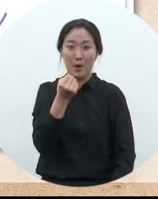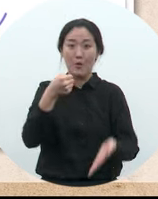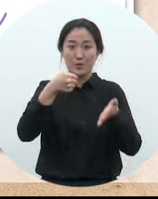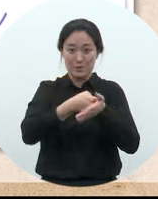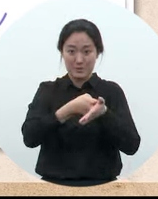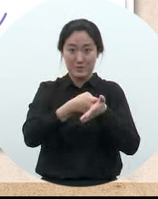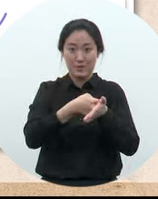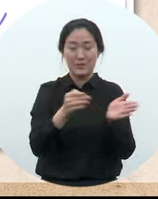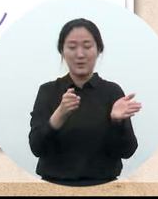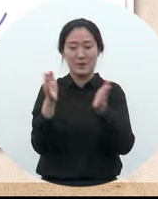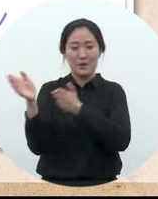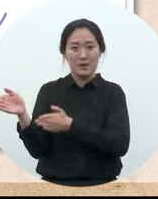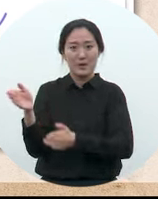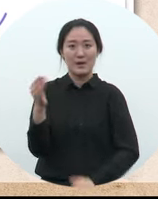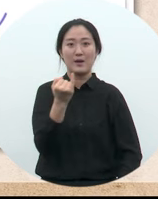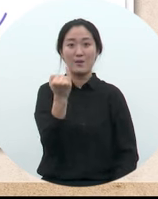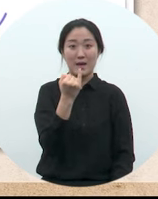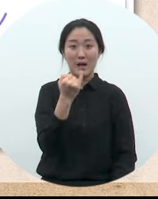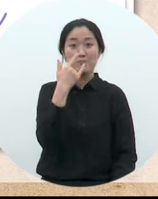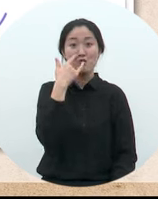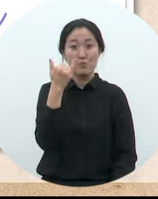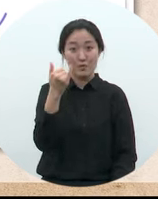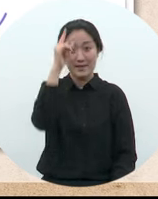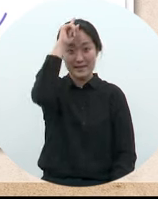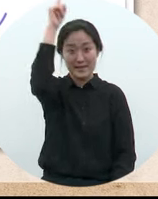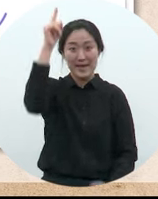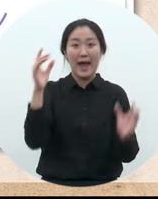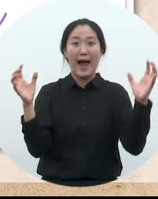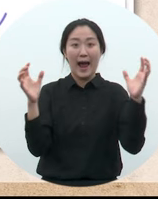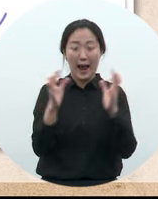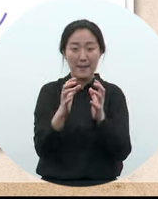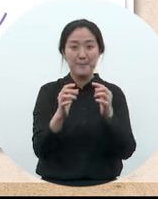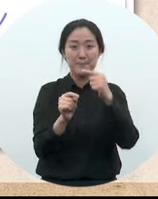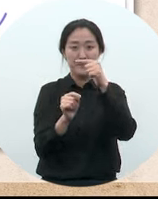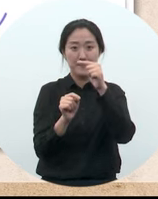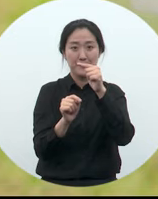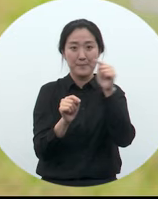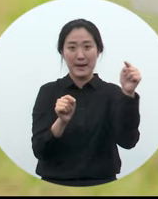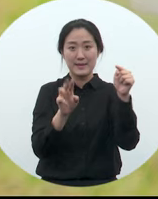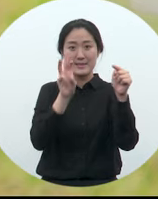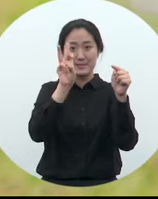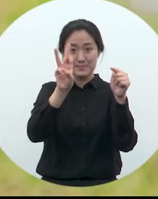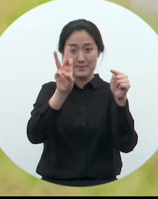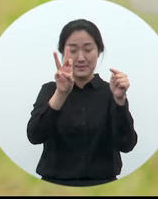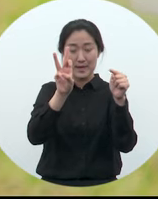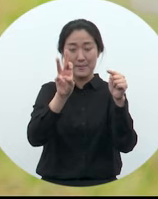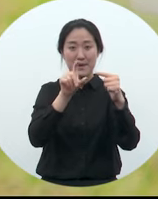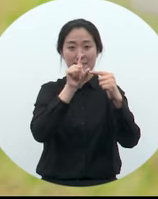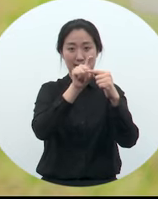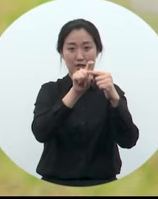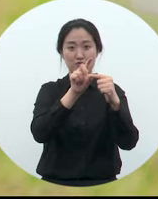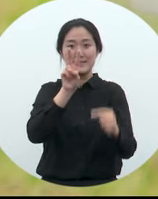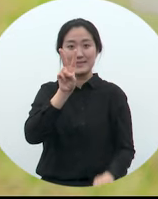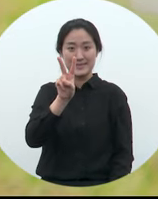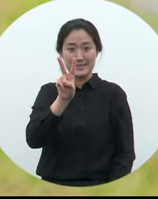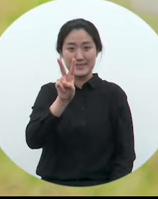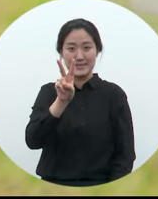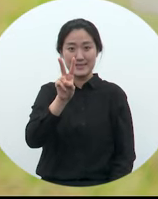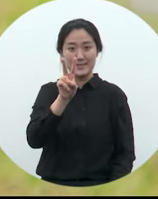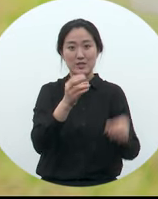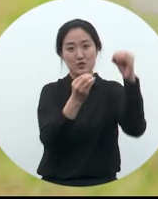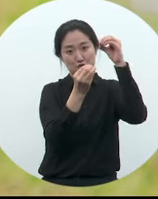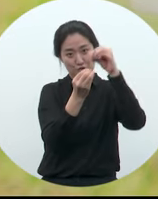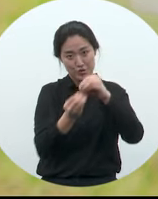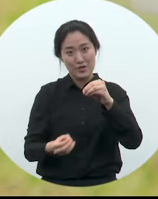성장의 수치고요. 여자아이는 엄마 아버지 합산 키에다가 마이너스 13을 하고 그것을